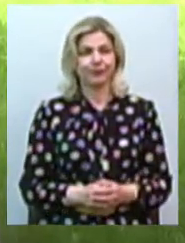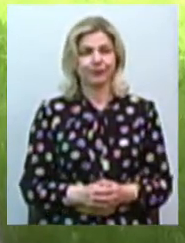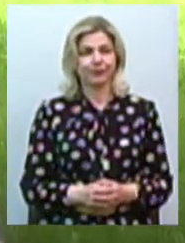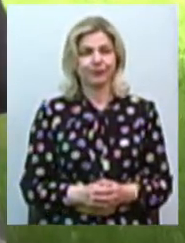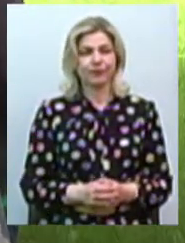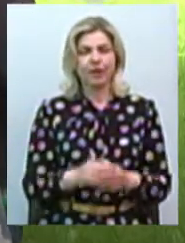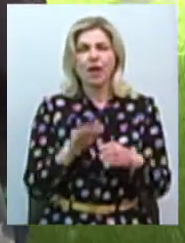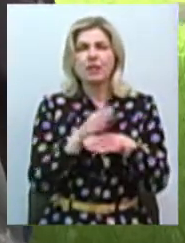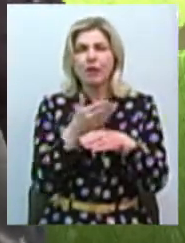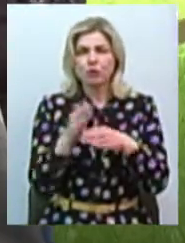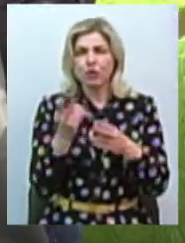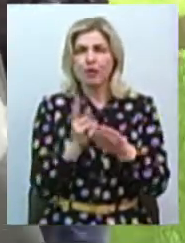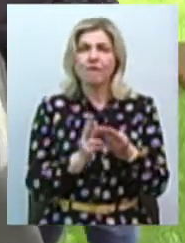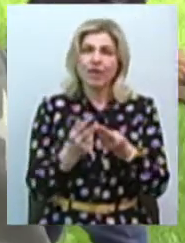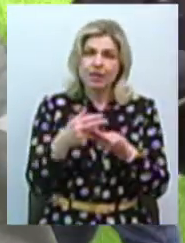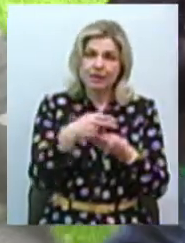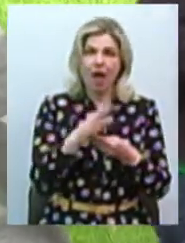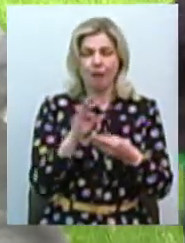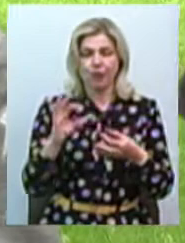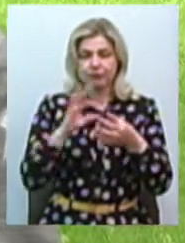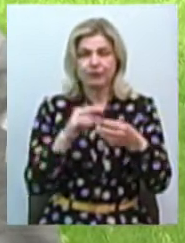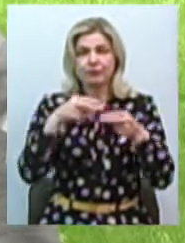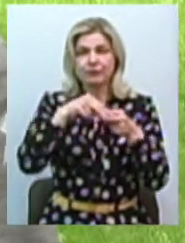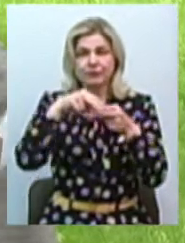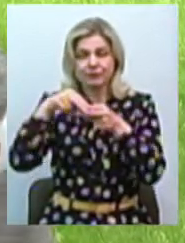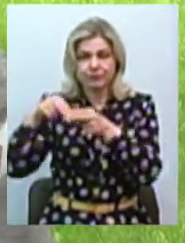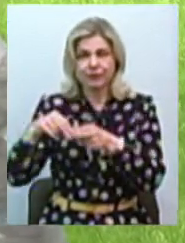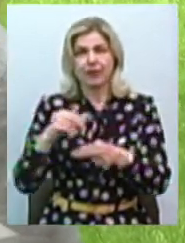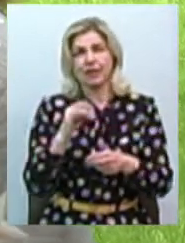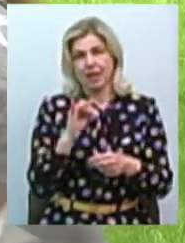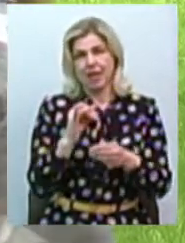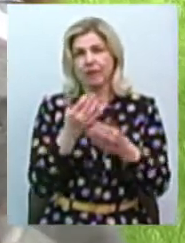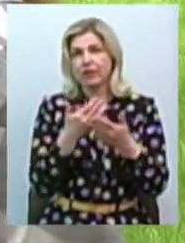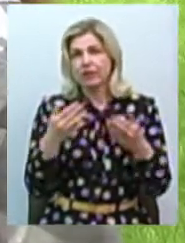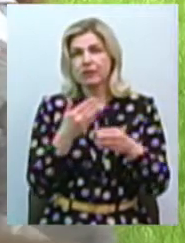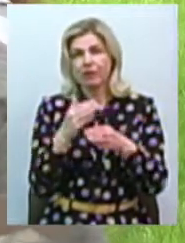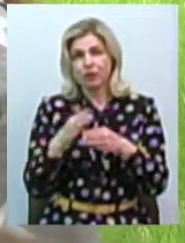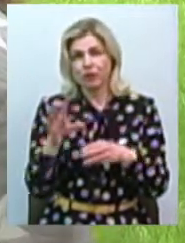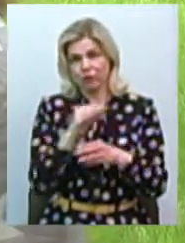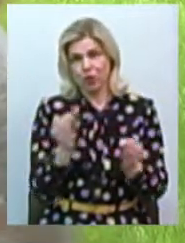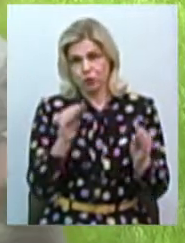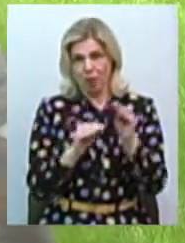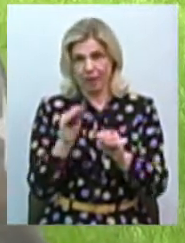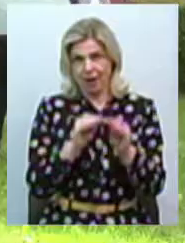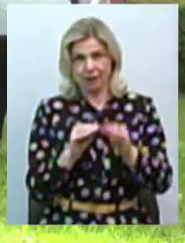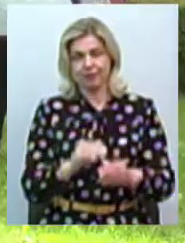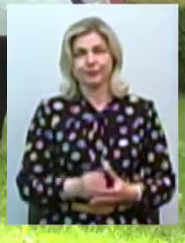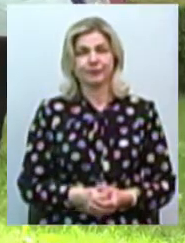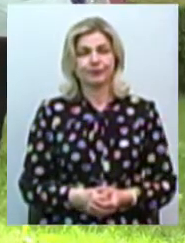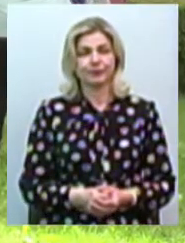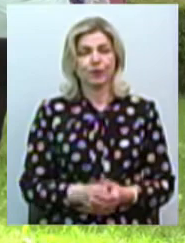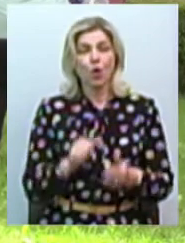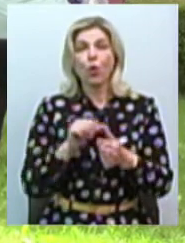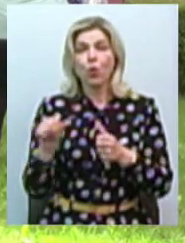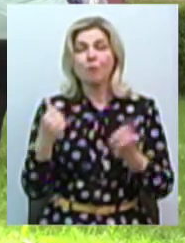Деталі треба було вирізати, потім прикріпити ось ці скріпки, а потім на них прикріпити деталі, а потім це все зібрати. Крім зарядки